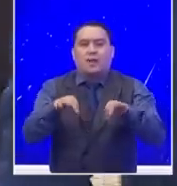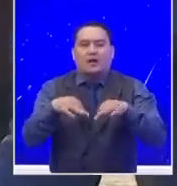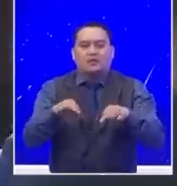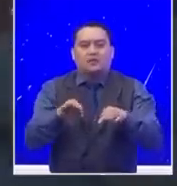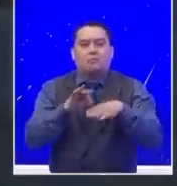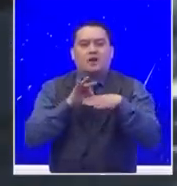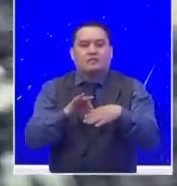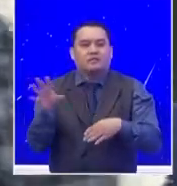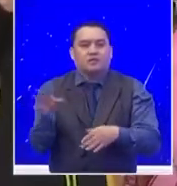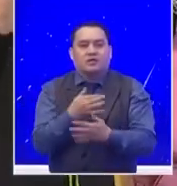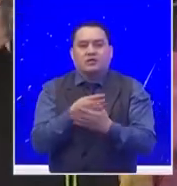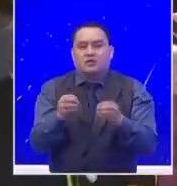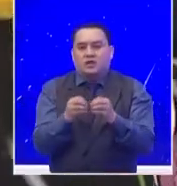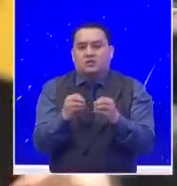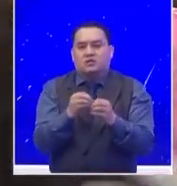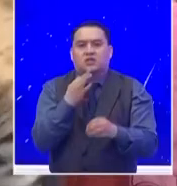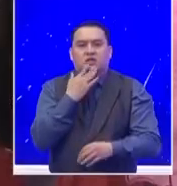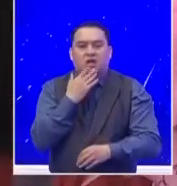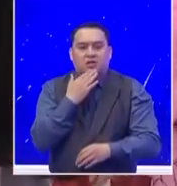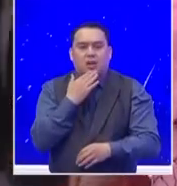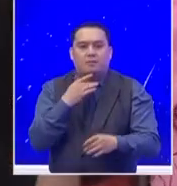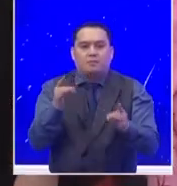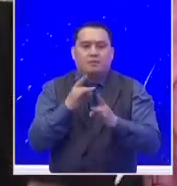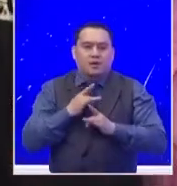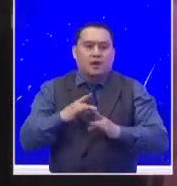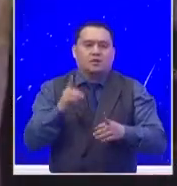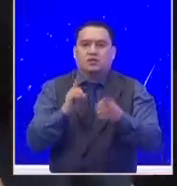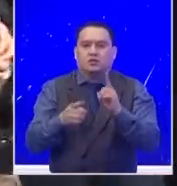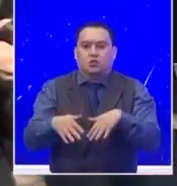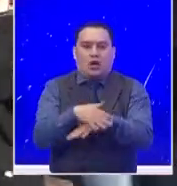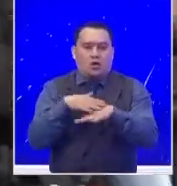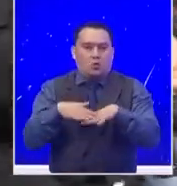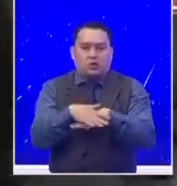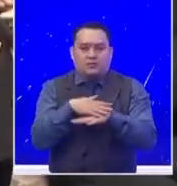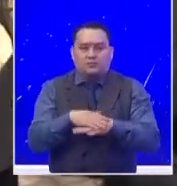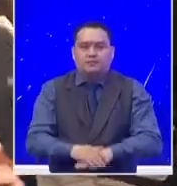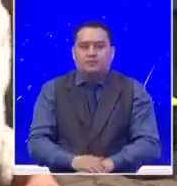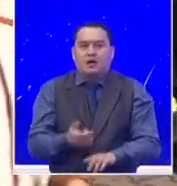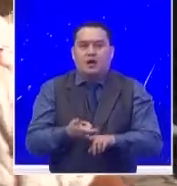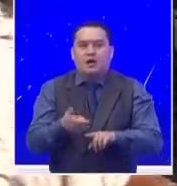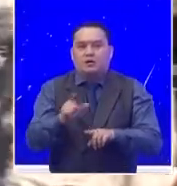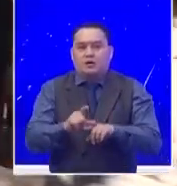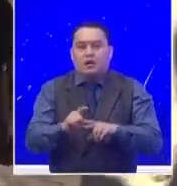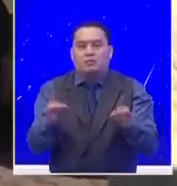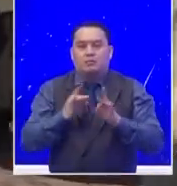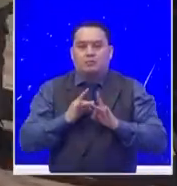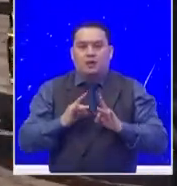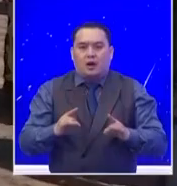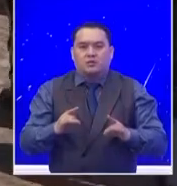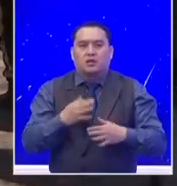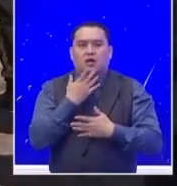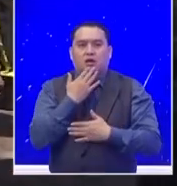пришли представители десятков этносов. То есть праздник стал истинно народным. Это праздник интернациональный уже стал. У